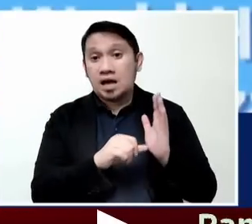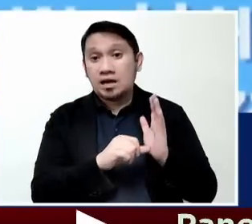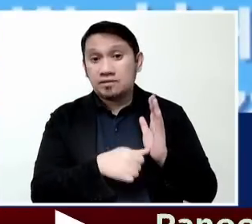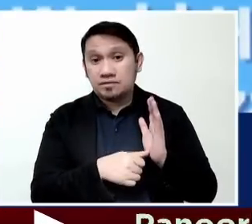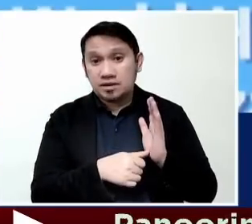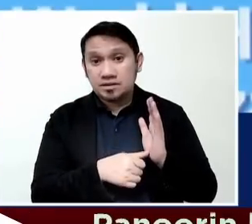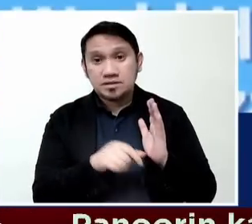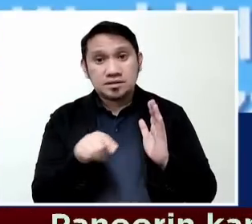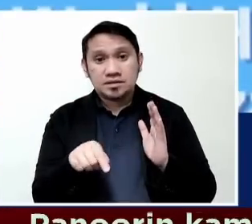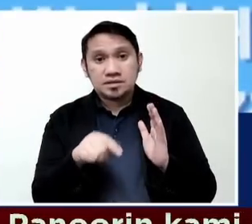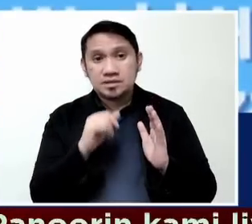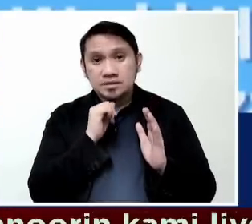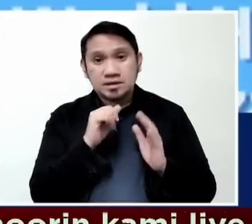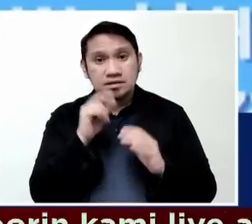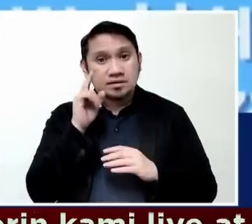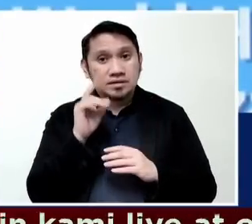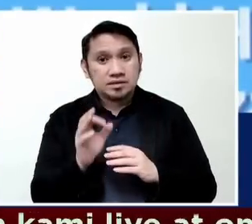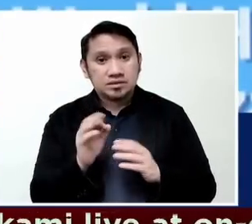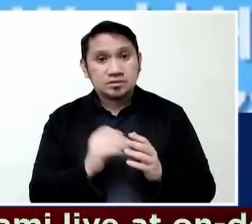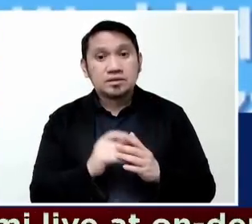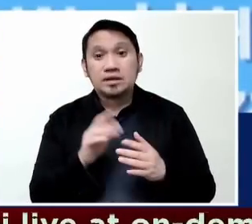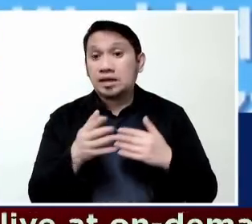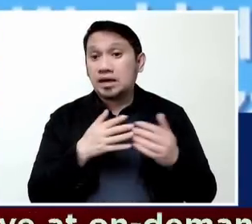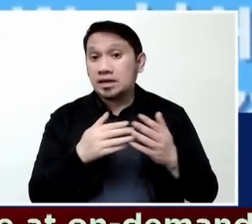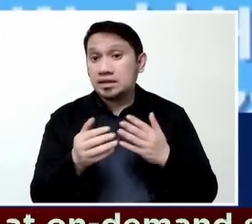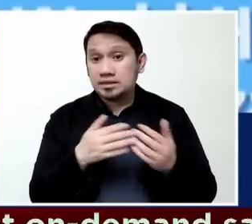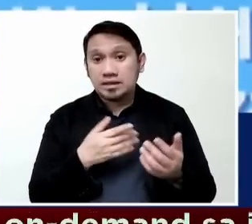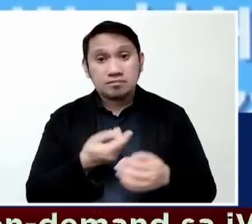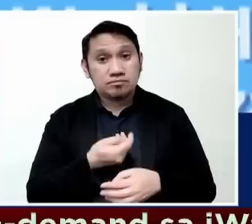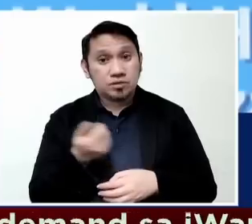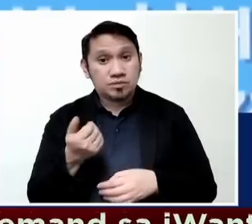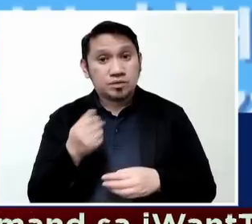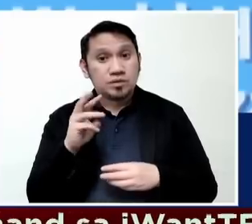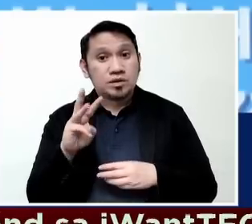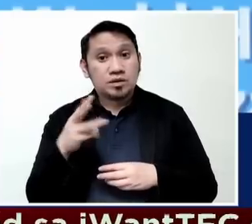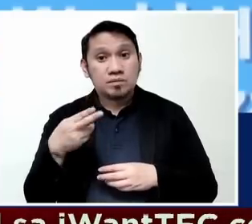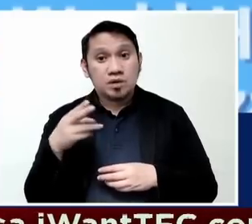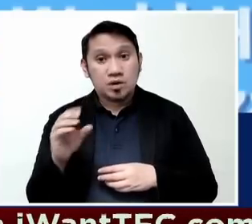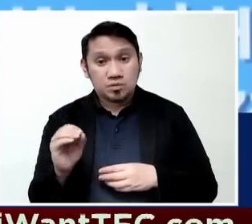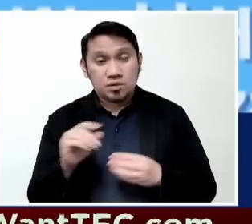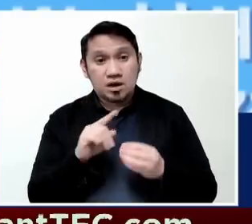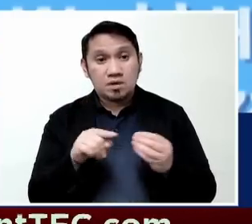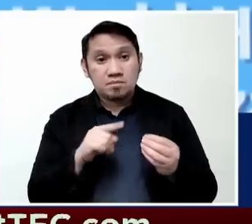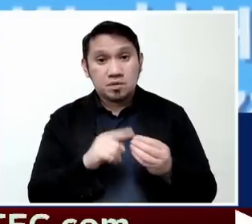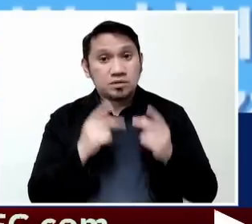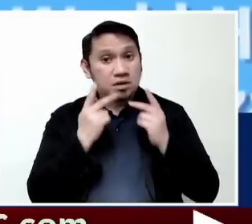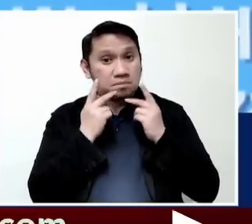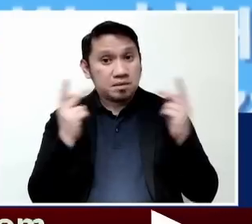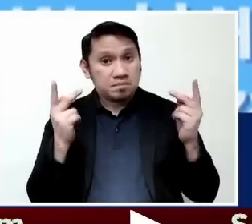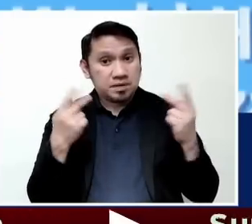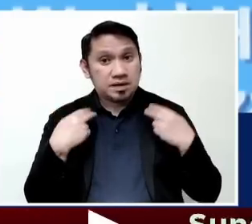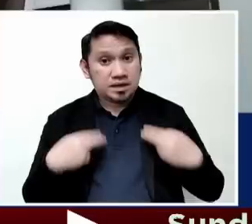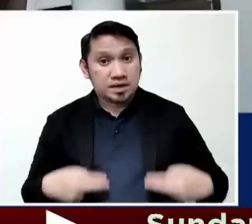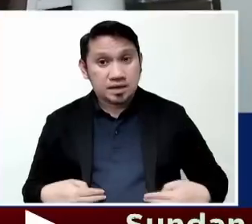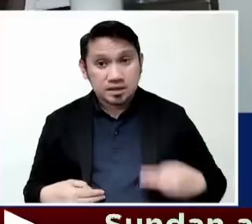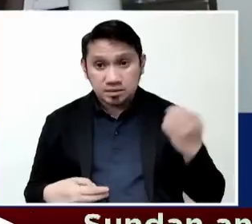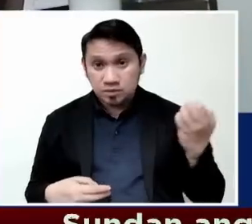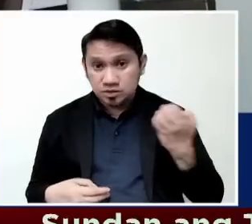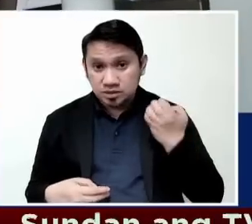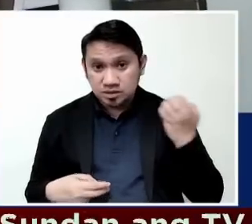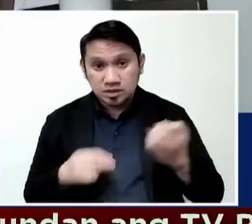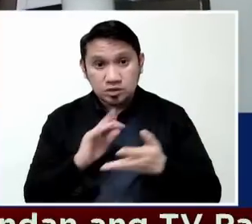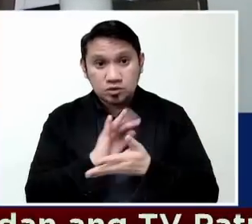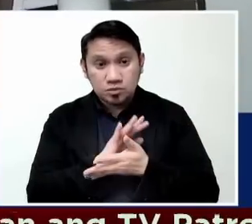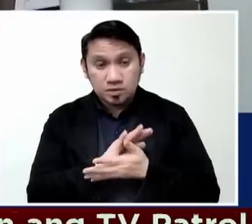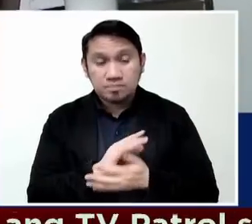snap decision. Kaya kahit inalis na ng World Health Organization ang pagiging public health emergency ng COVID-19, sinabi